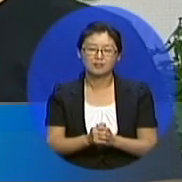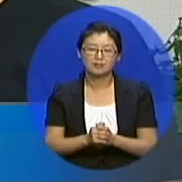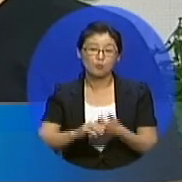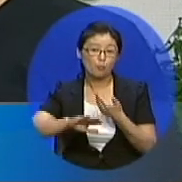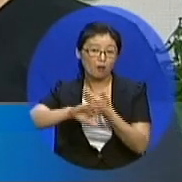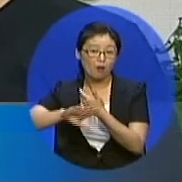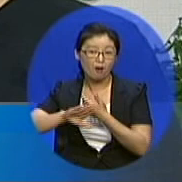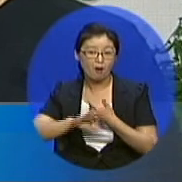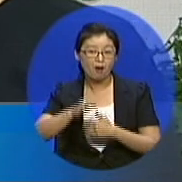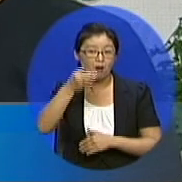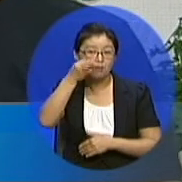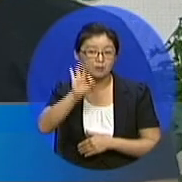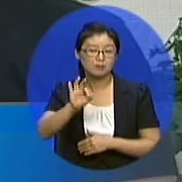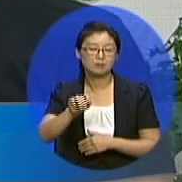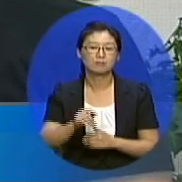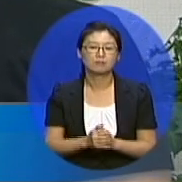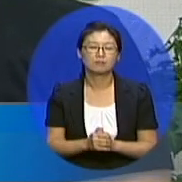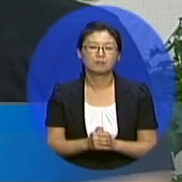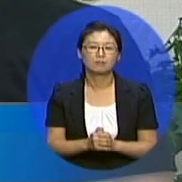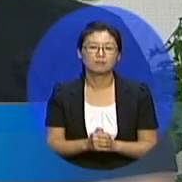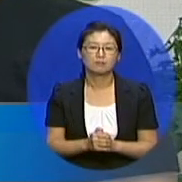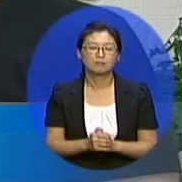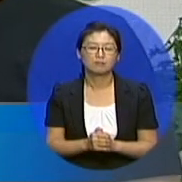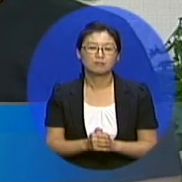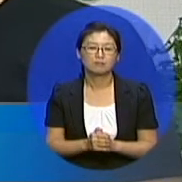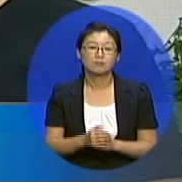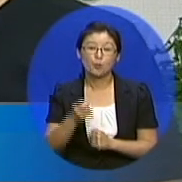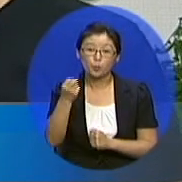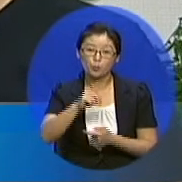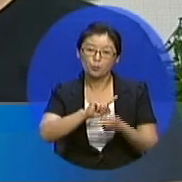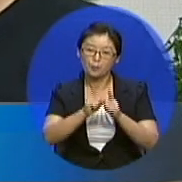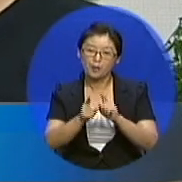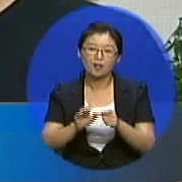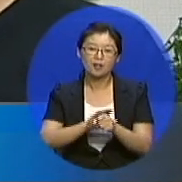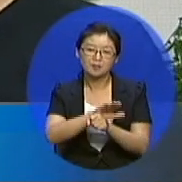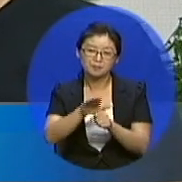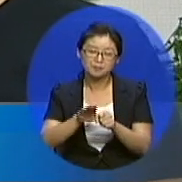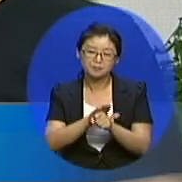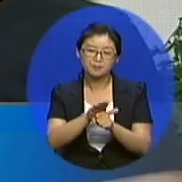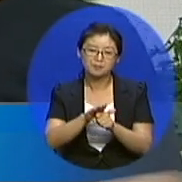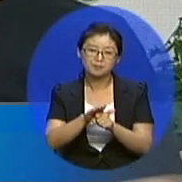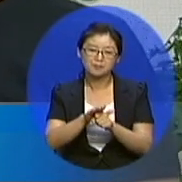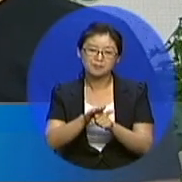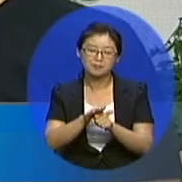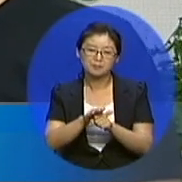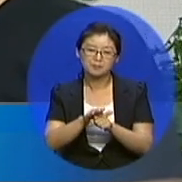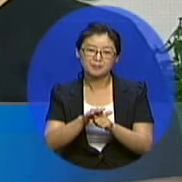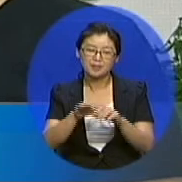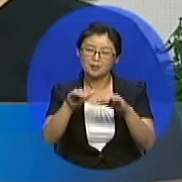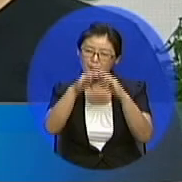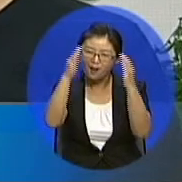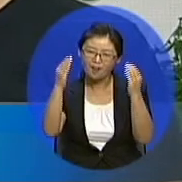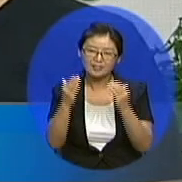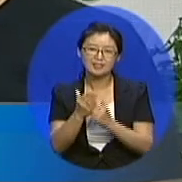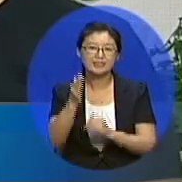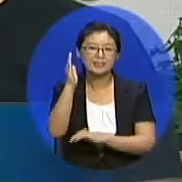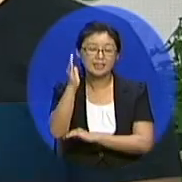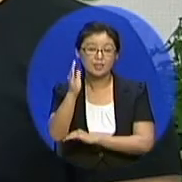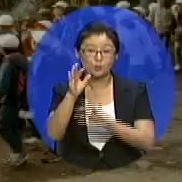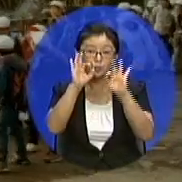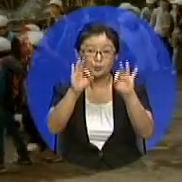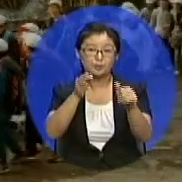다름을 인정하는 거, 그리고 서로 사랑할 수 있는 이런 전체적인 맥락에서 봐줬으면